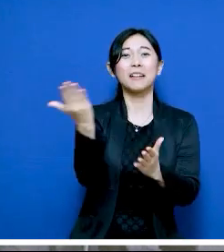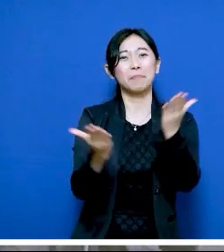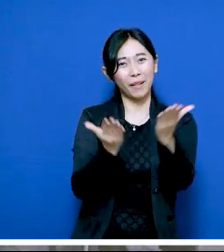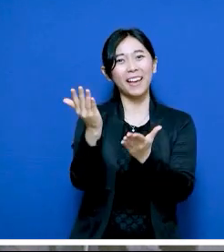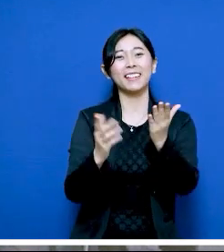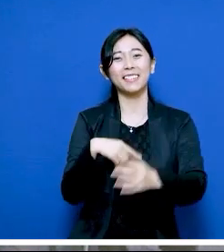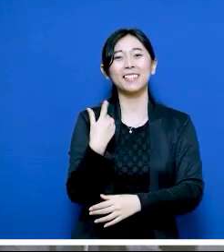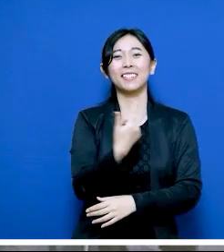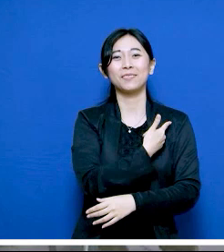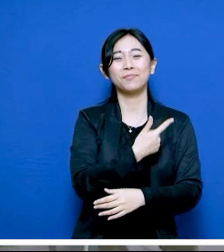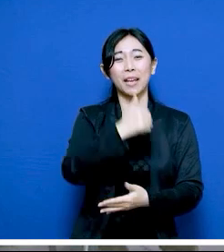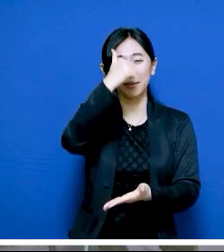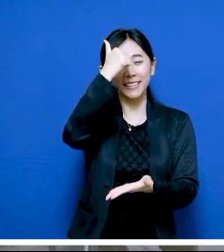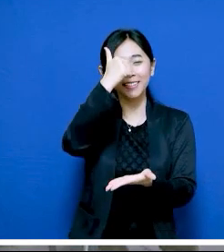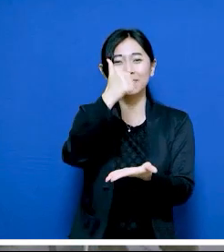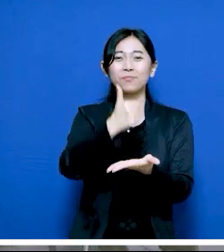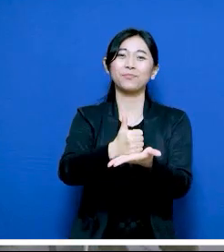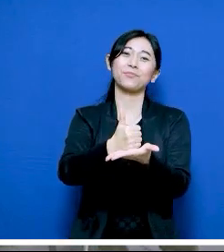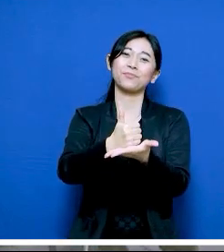kita. Amin.